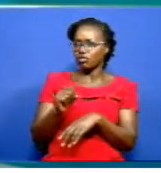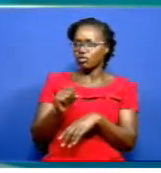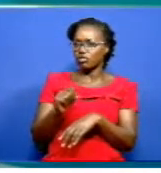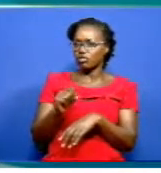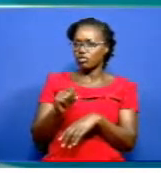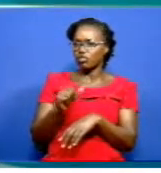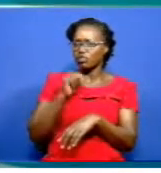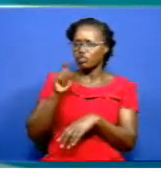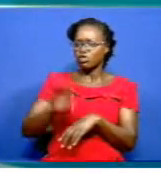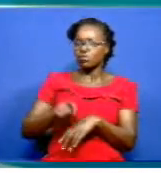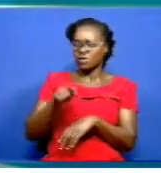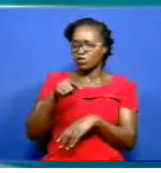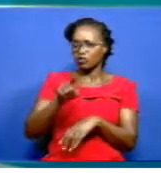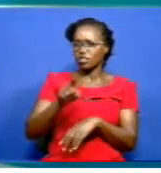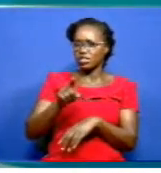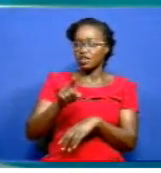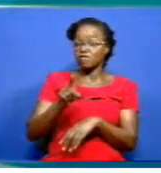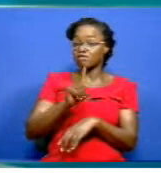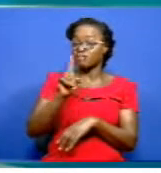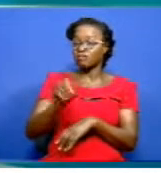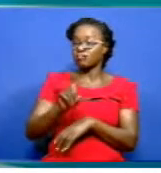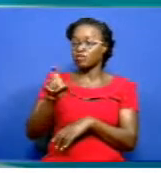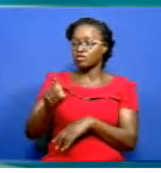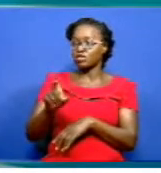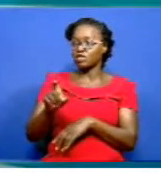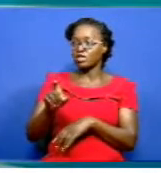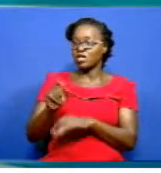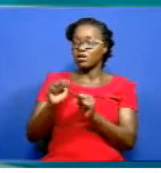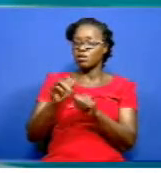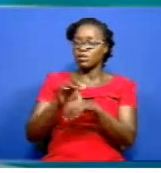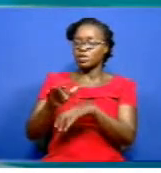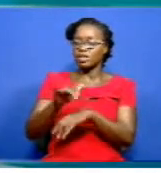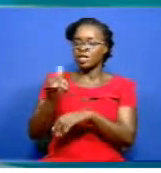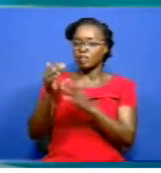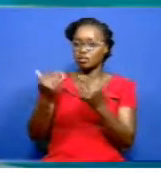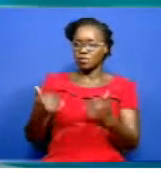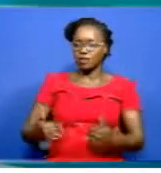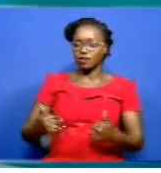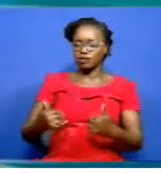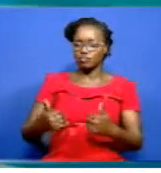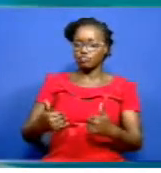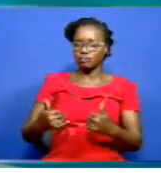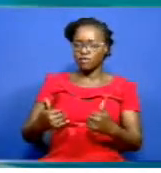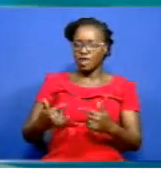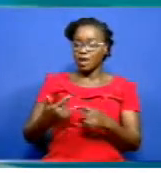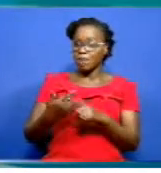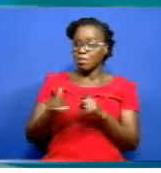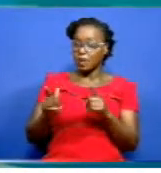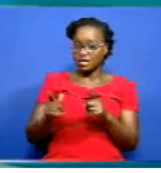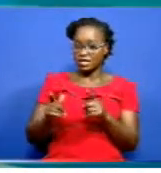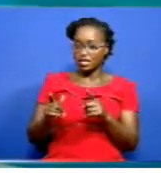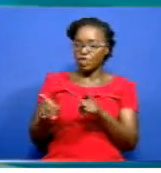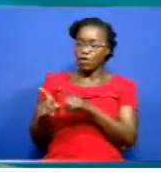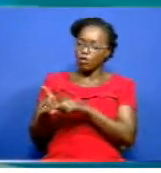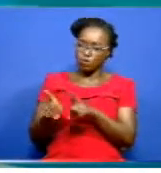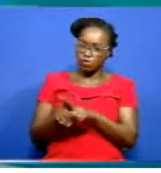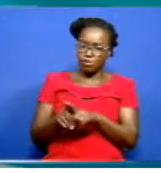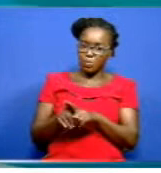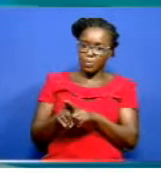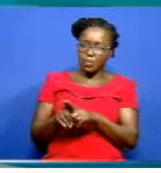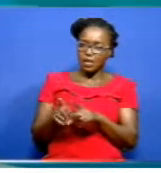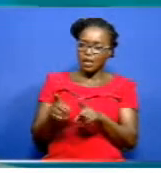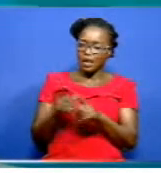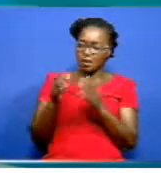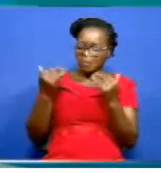si lazima wewe ndio uulize. Unaweza tuma mtu mwingine aulize, but na pia ule mtu utatuma